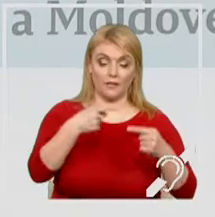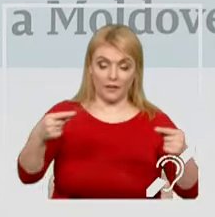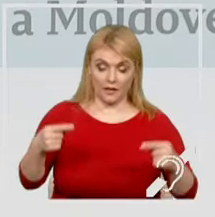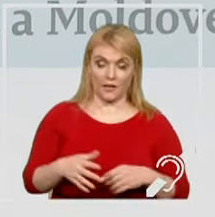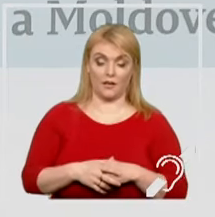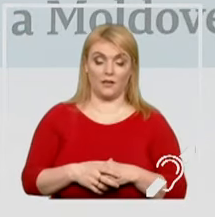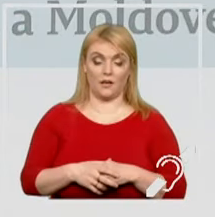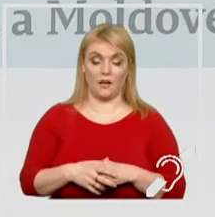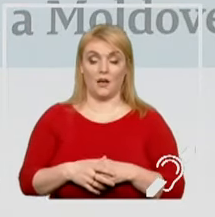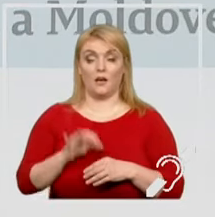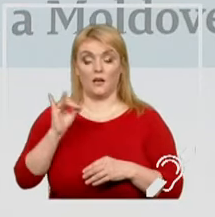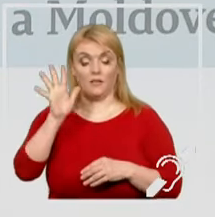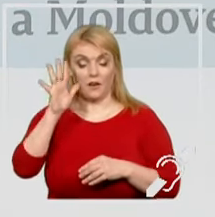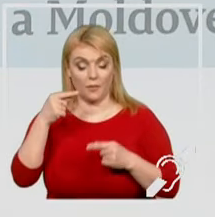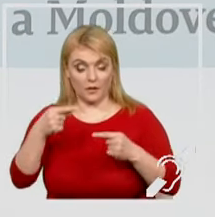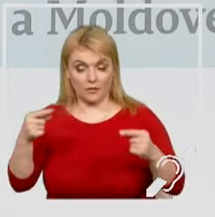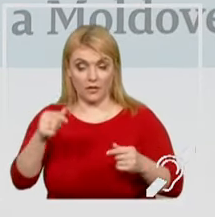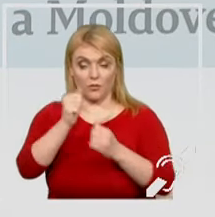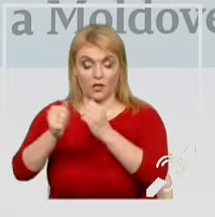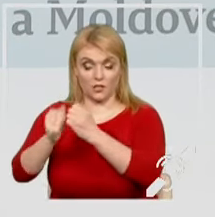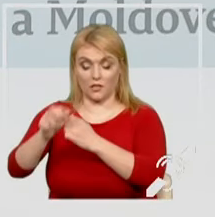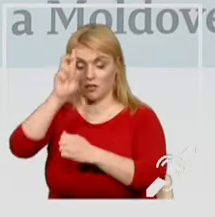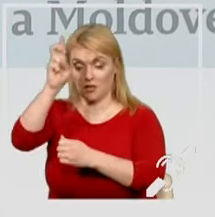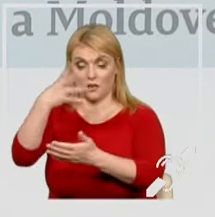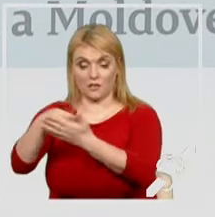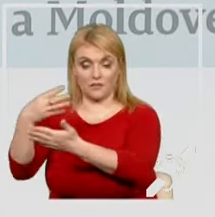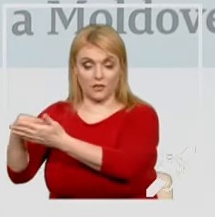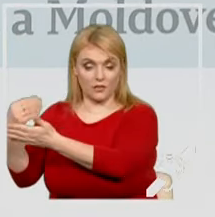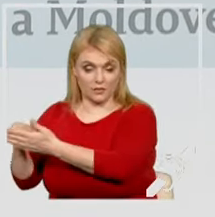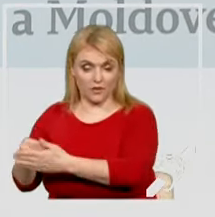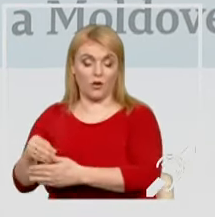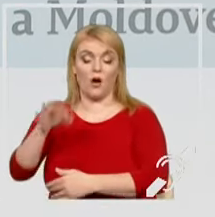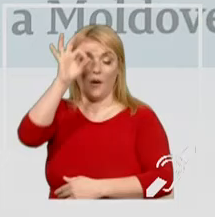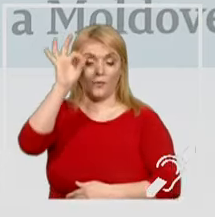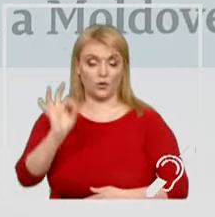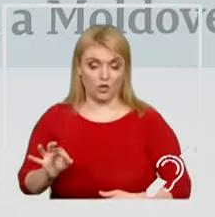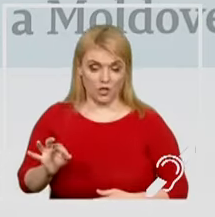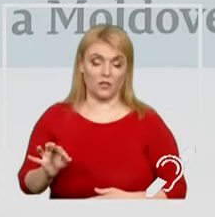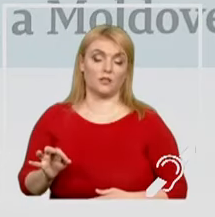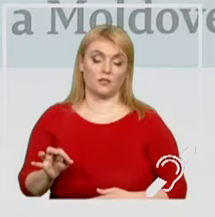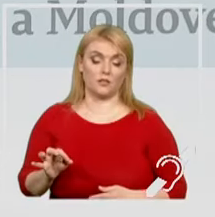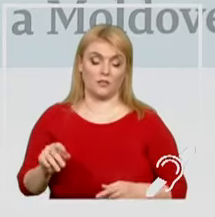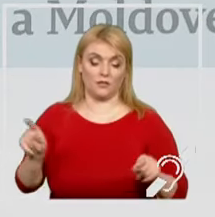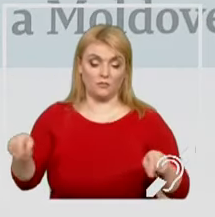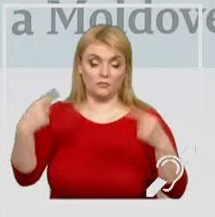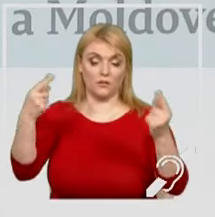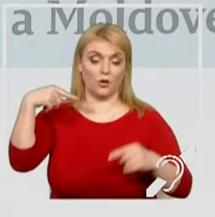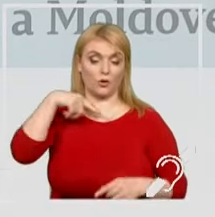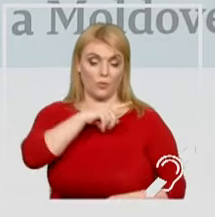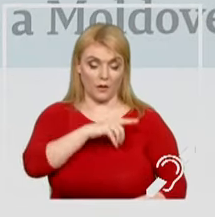Ce vedem, un proces profund dezinflaționist, o cerere internă, scăzută o consolidare